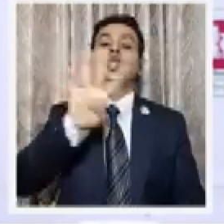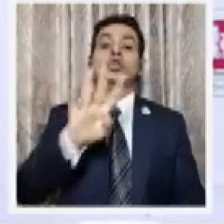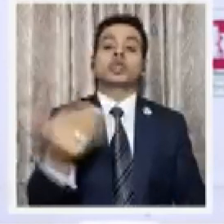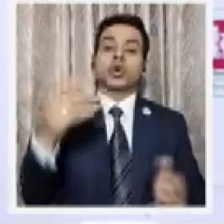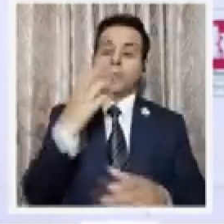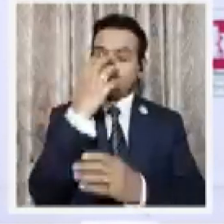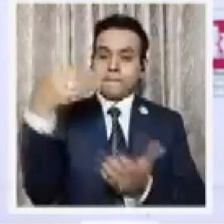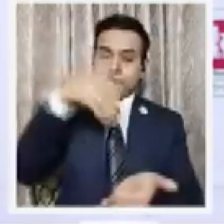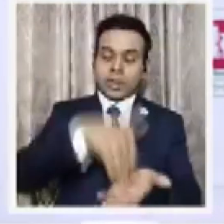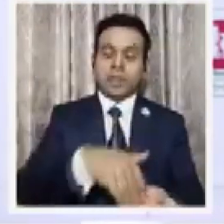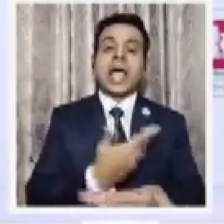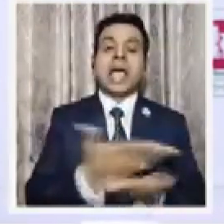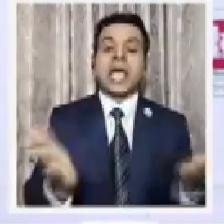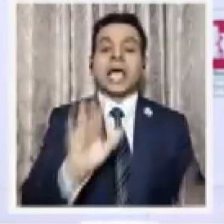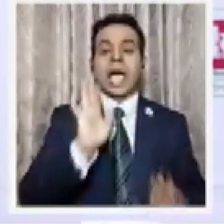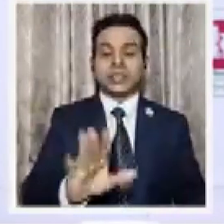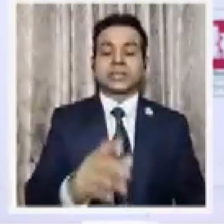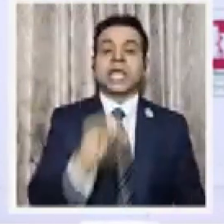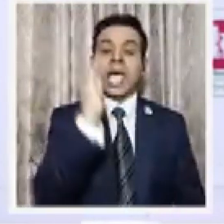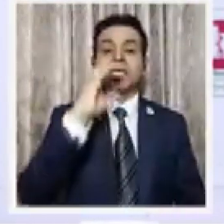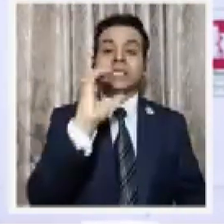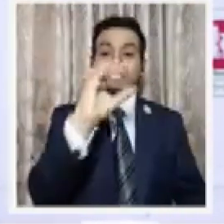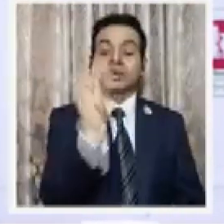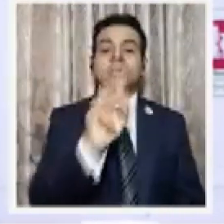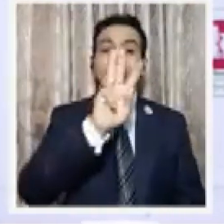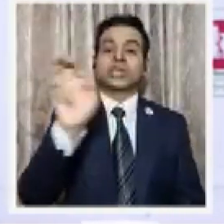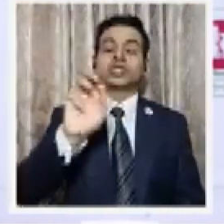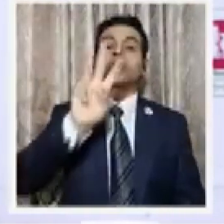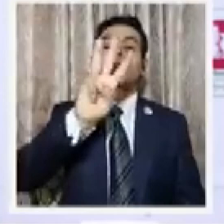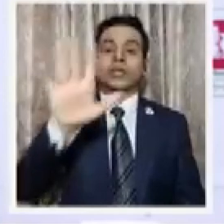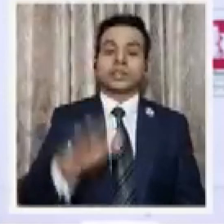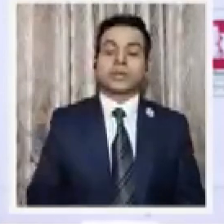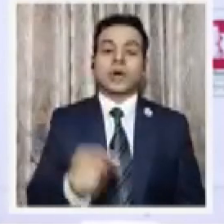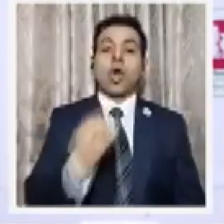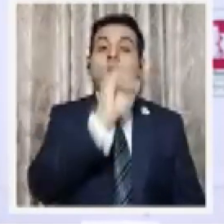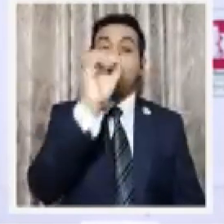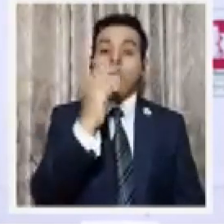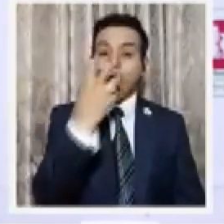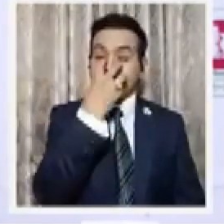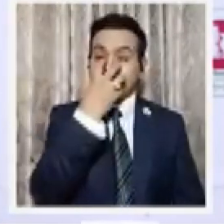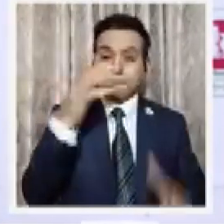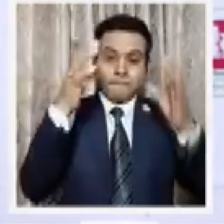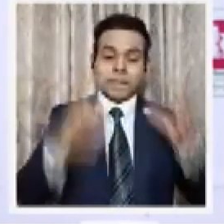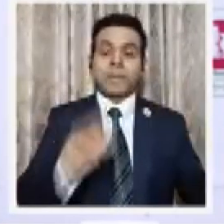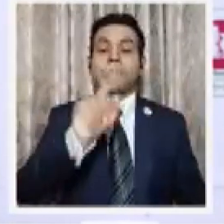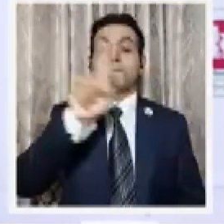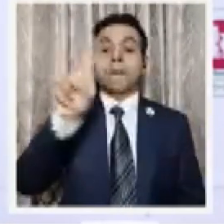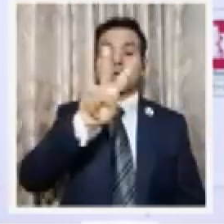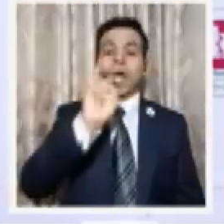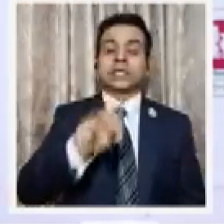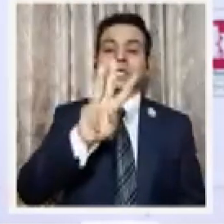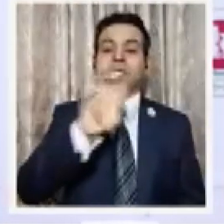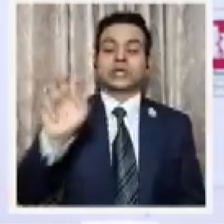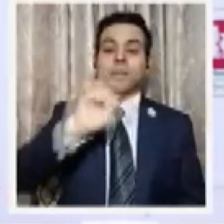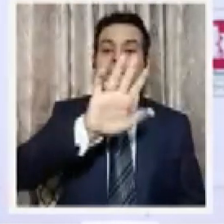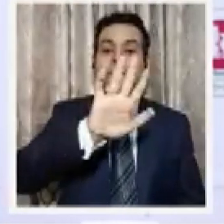শয্যা সংখ্যা 549, রোগী ভর্তি আছে 314 জন এবং শয্যা খালি আছে 335। সারা